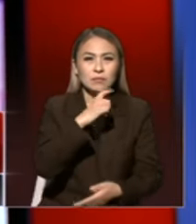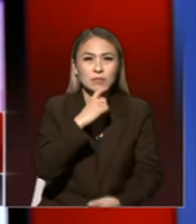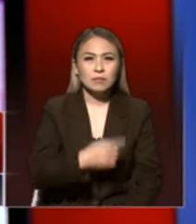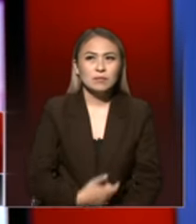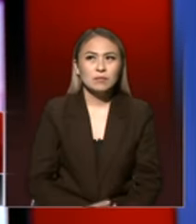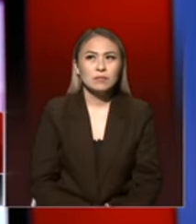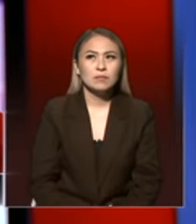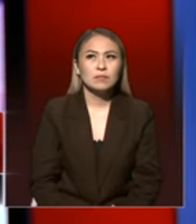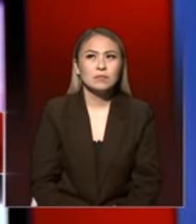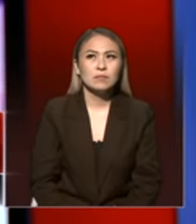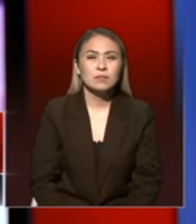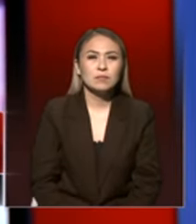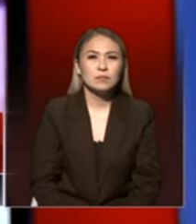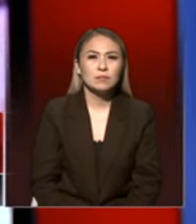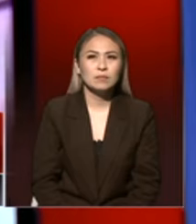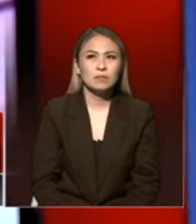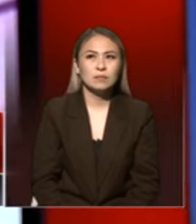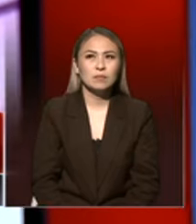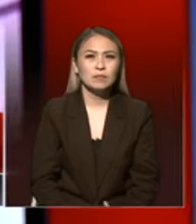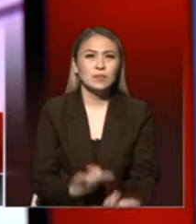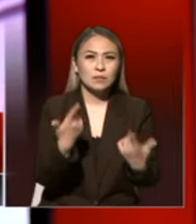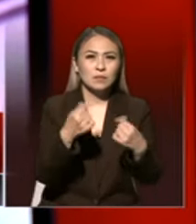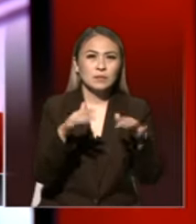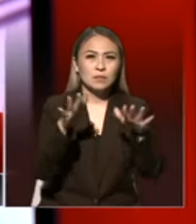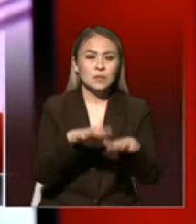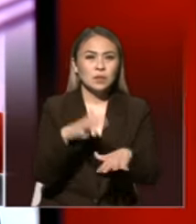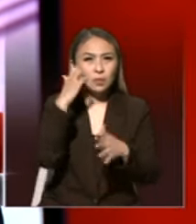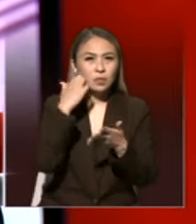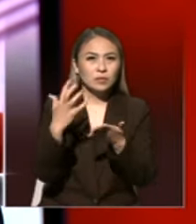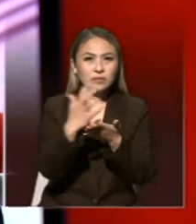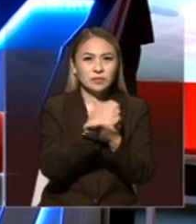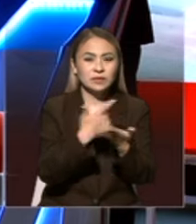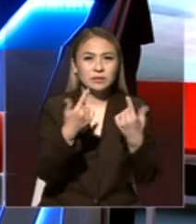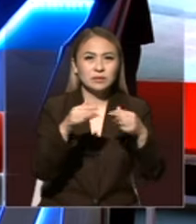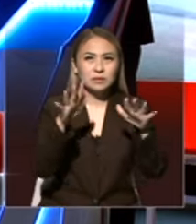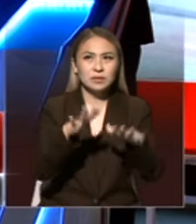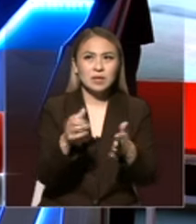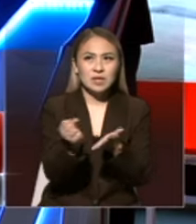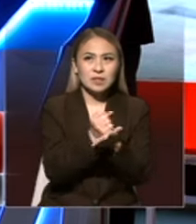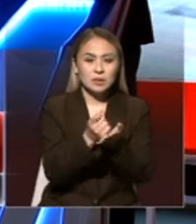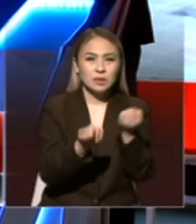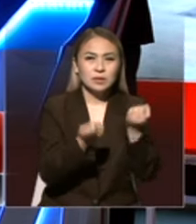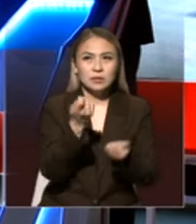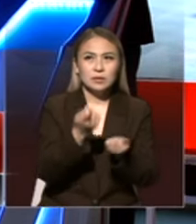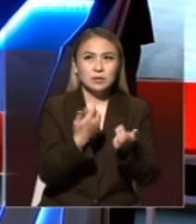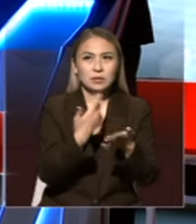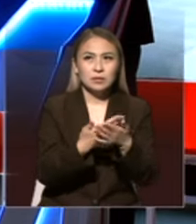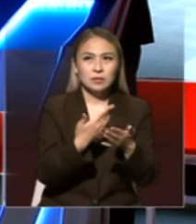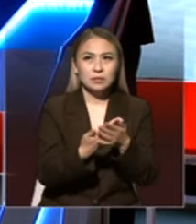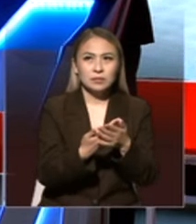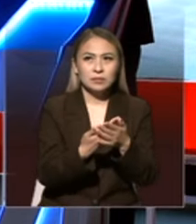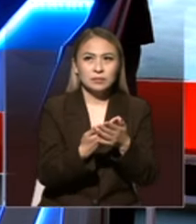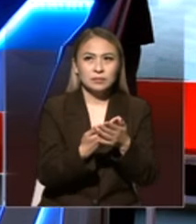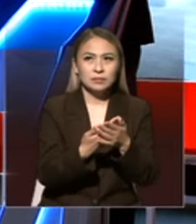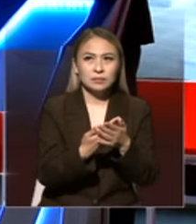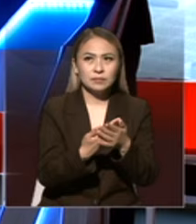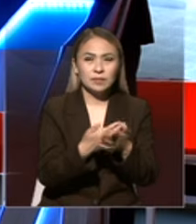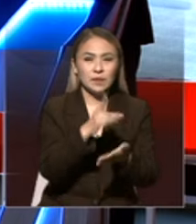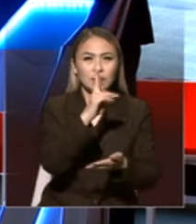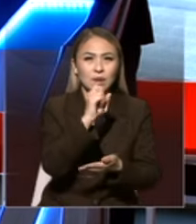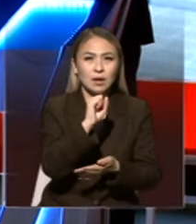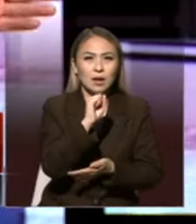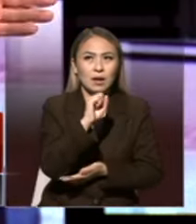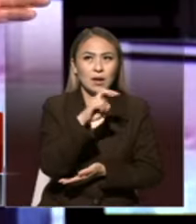оған керек? И қай жерде оны жасайды, соны утилизация жібермей-ақ қойшы, арзан соны сайман алайық. Мысалы, элементарный калинвал дейікші,